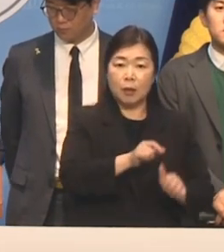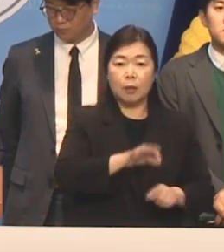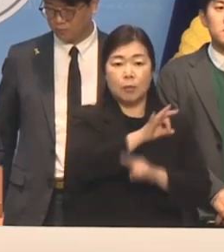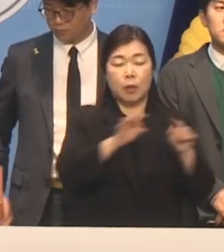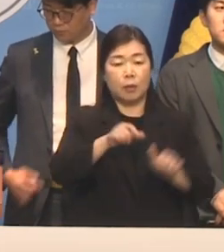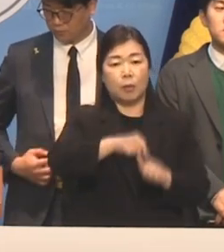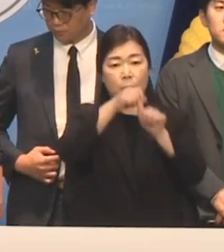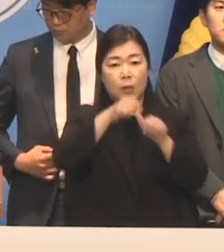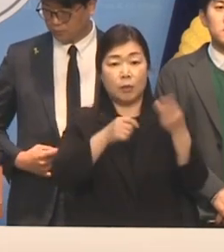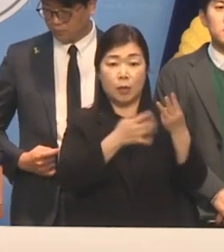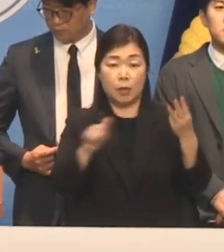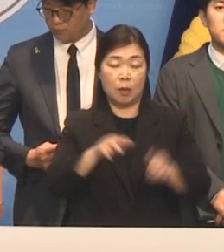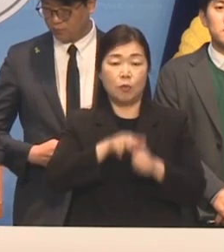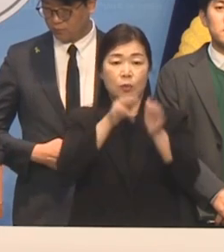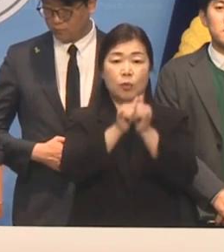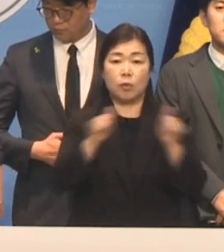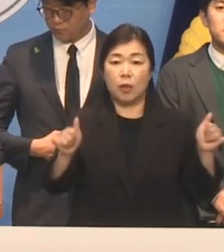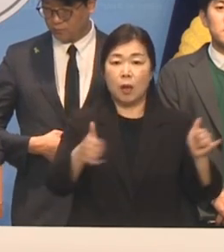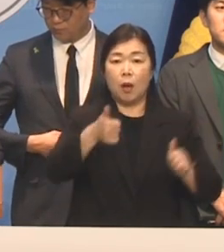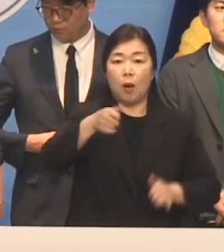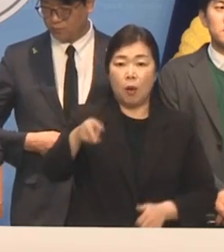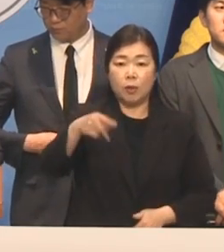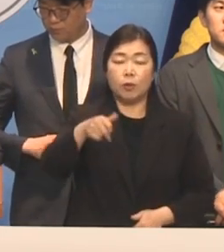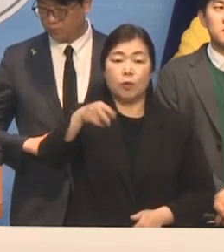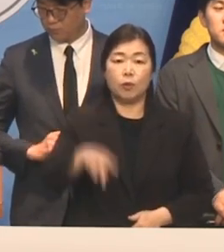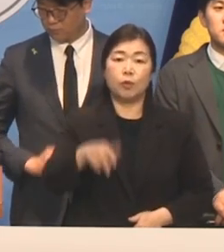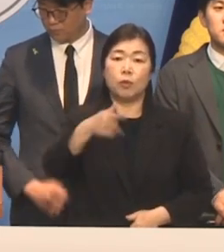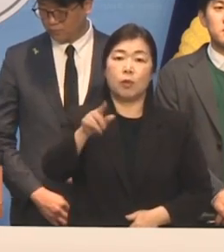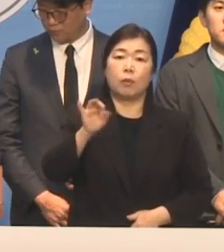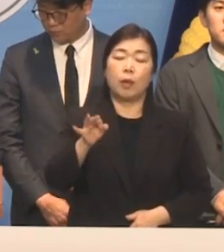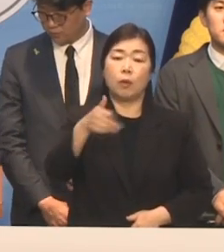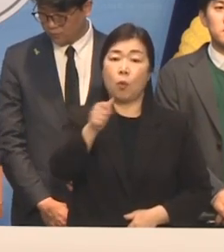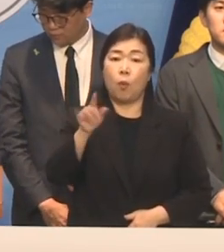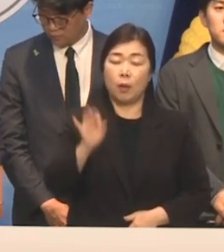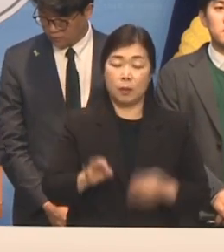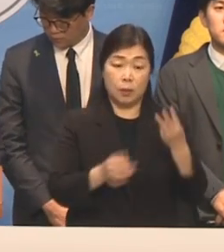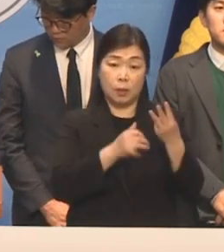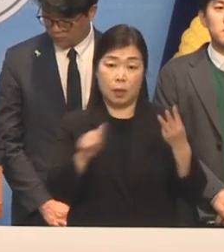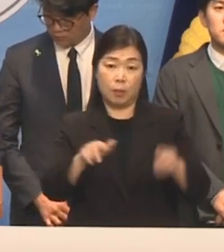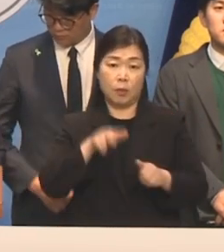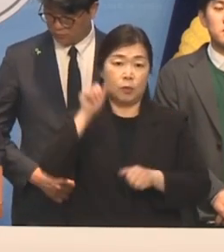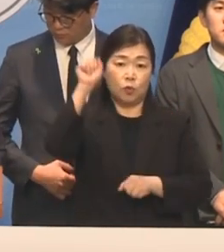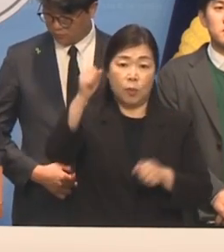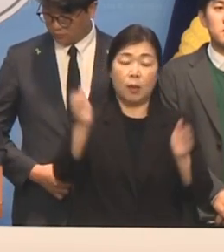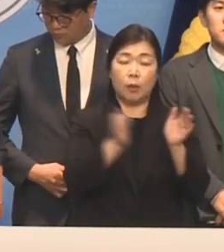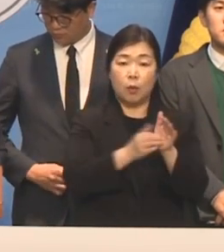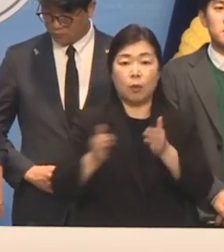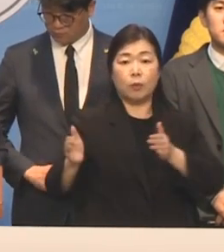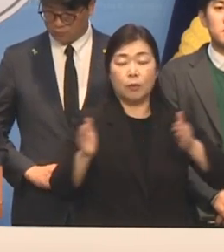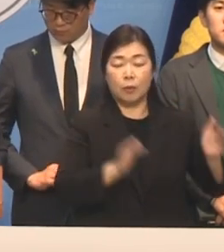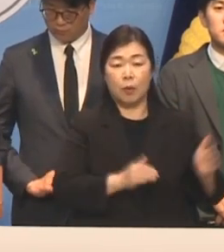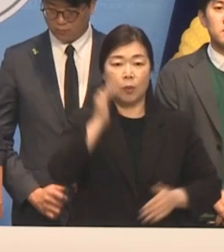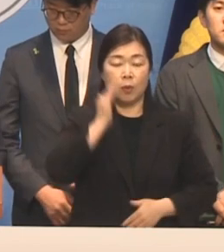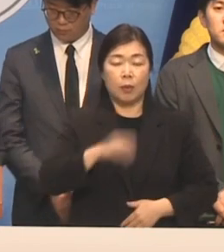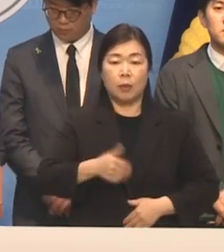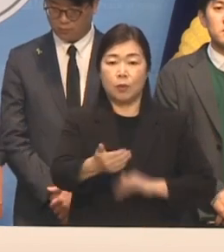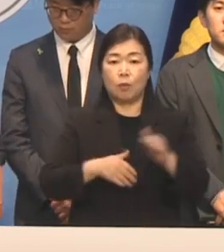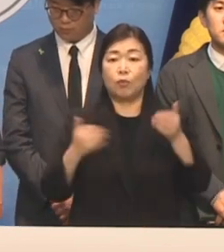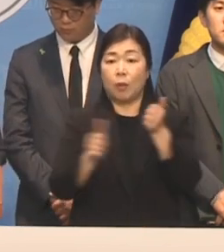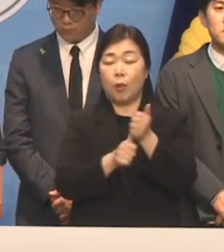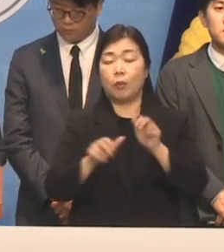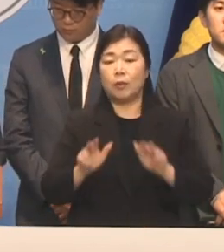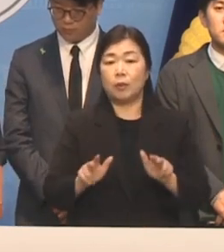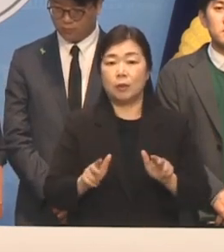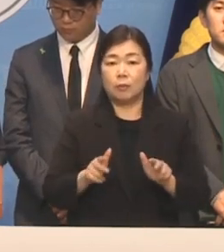선거에는 총 3명의 후보 허승규, 정유현, 황정화 님이 출마하셨고 녹색당 전 부대표이자